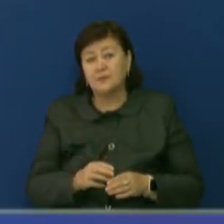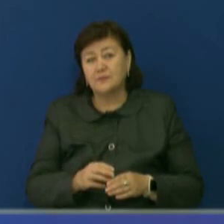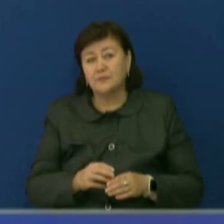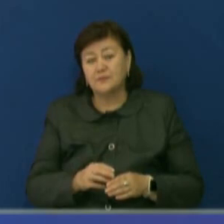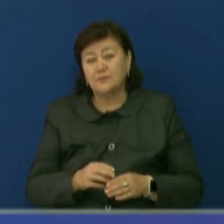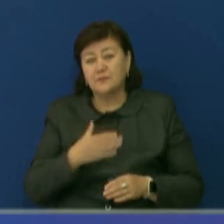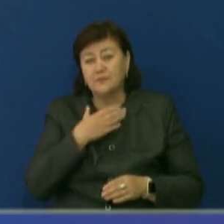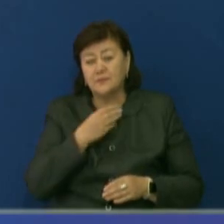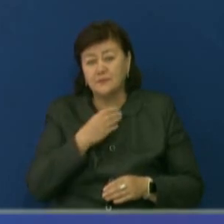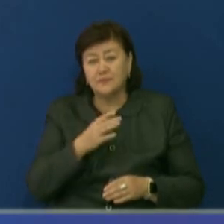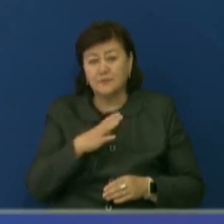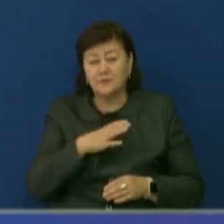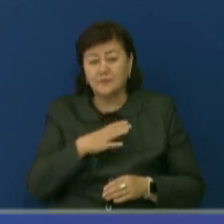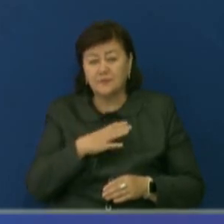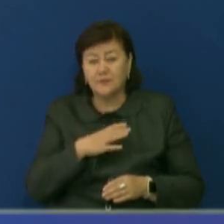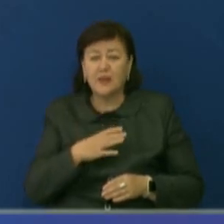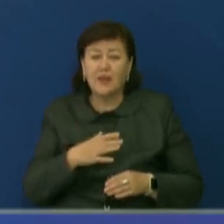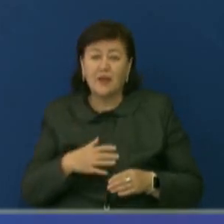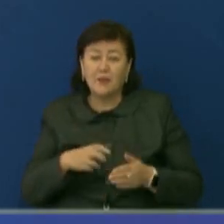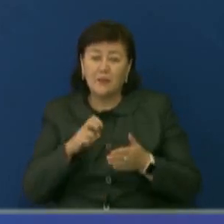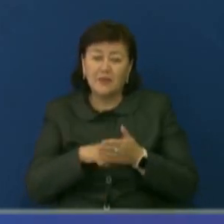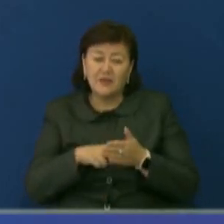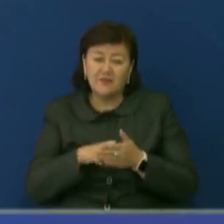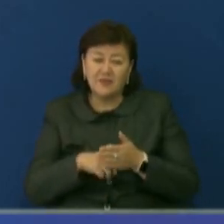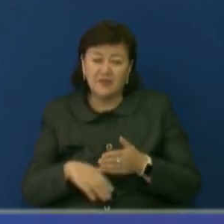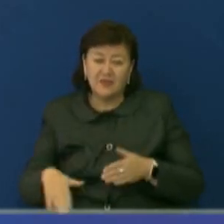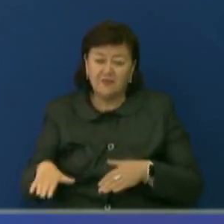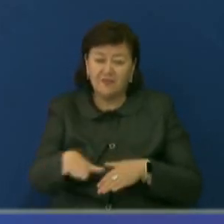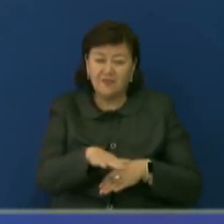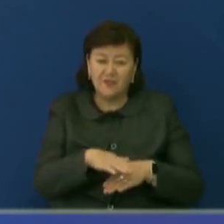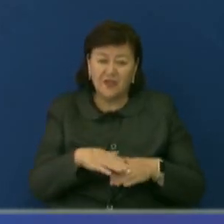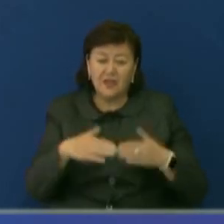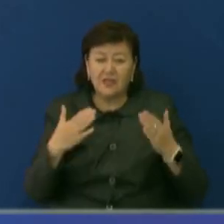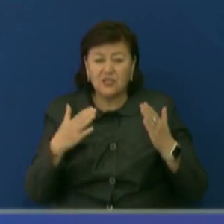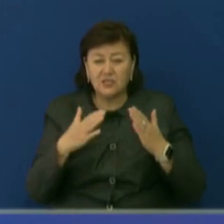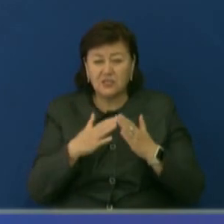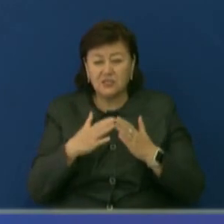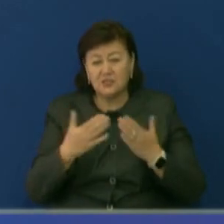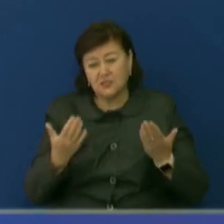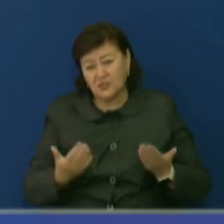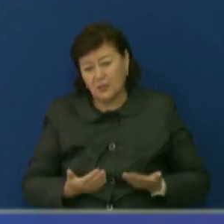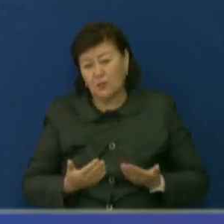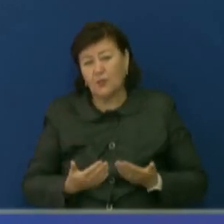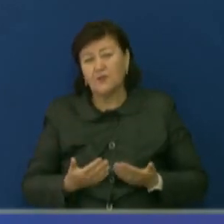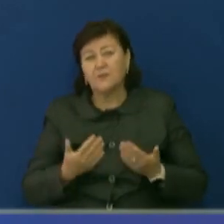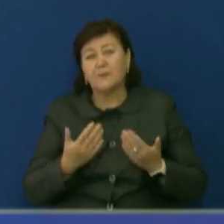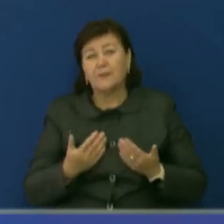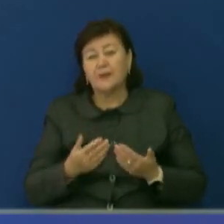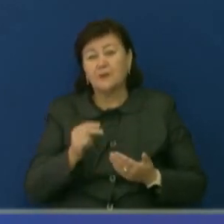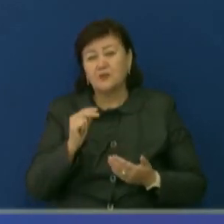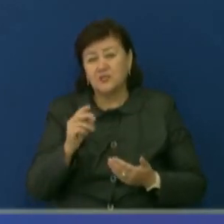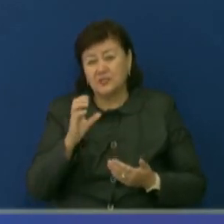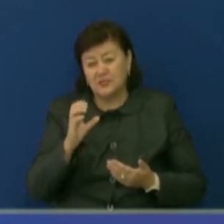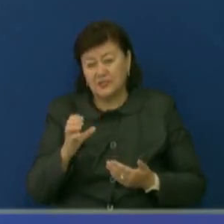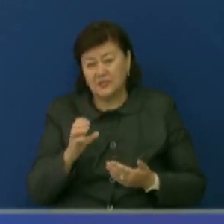В Семее прошел рейд во дворах жилых домов по неправильно припаркованным автомобилям. По словам специалистов управления по чрезвычайным ситуациям